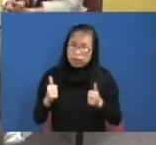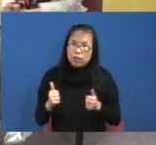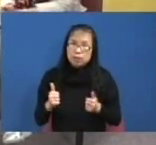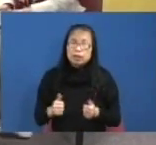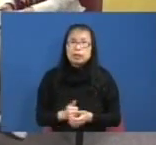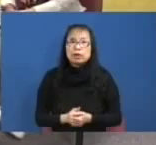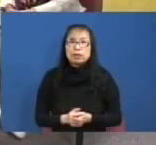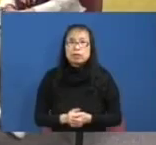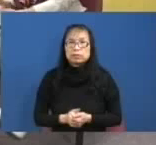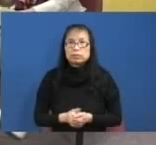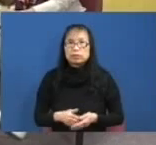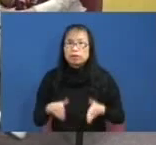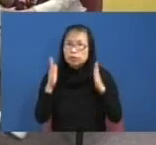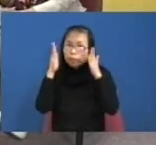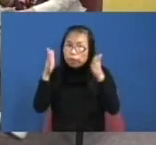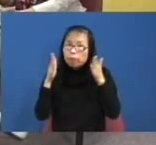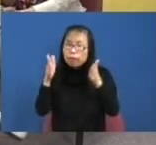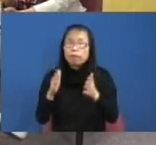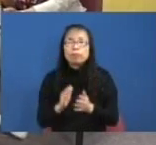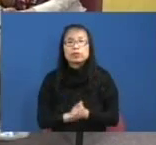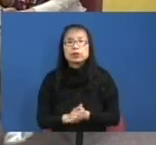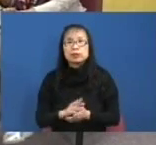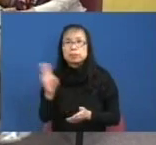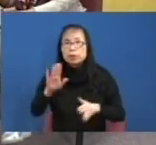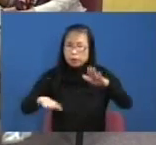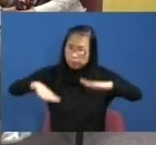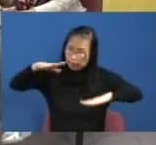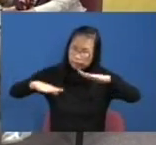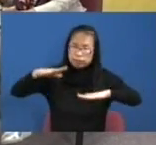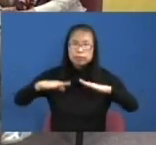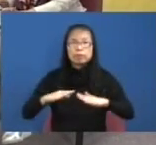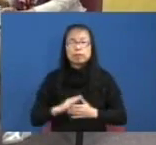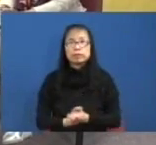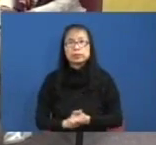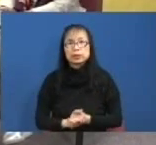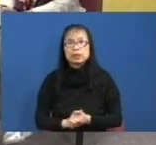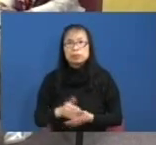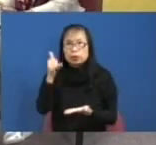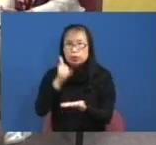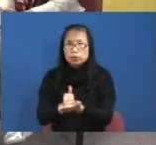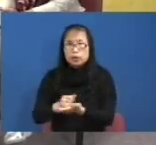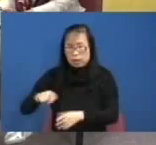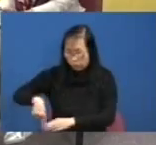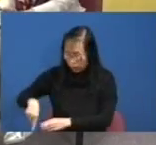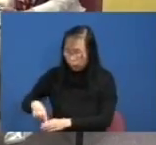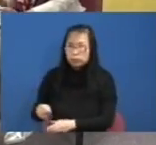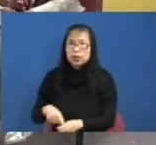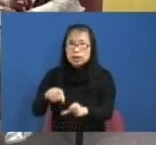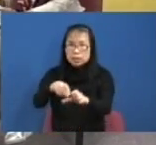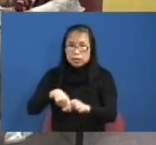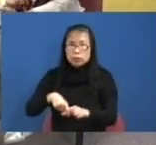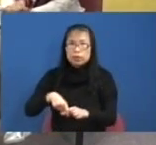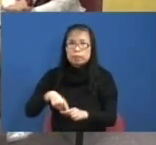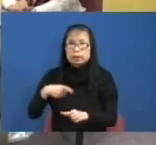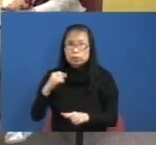都會嘅一個方向。咁但係點拿捏翻平衡翻？即係我哋一啲真係有在職貧窮又低收入嘅咧，咁。即